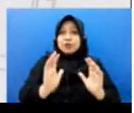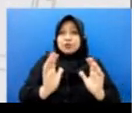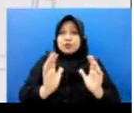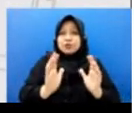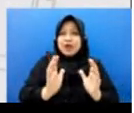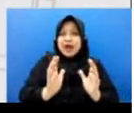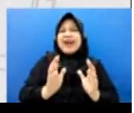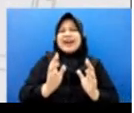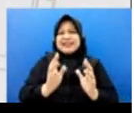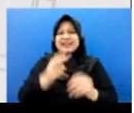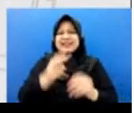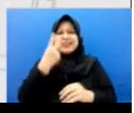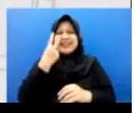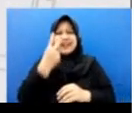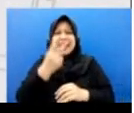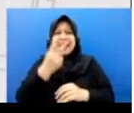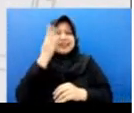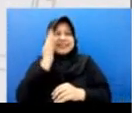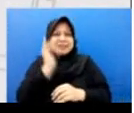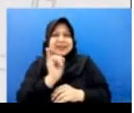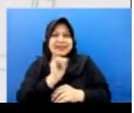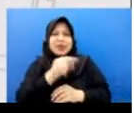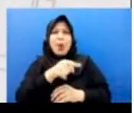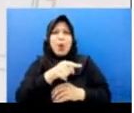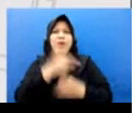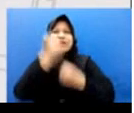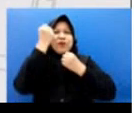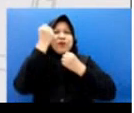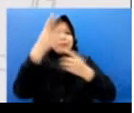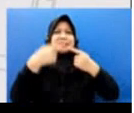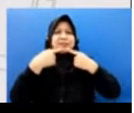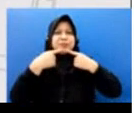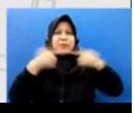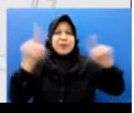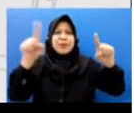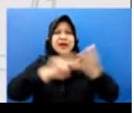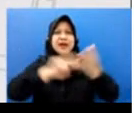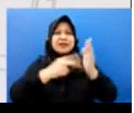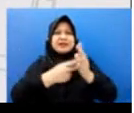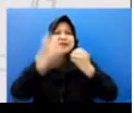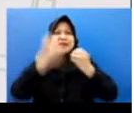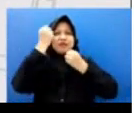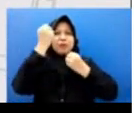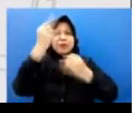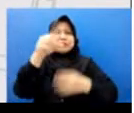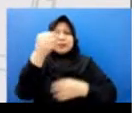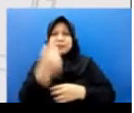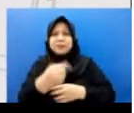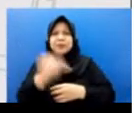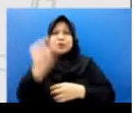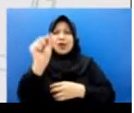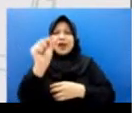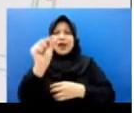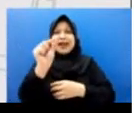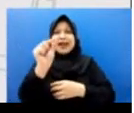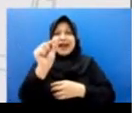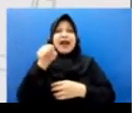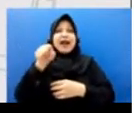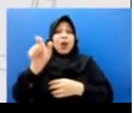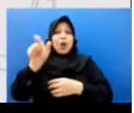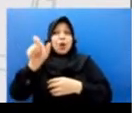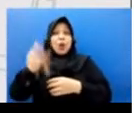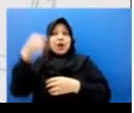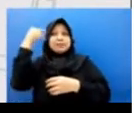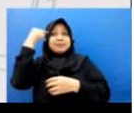seakan-akan pesan yang populer ini adalah pesan yang paling benar, orang yang berpikir kritis itu